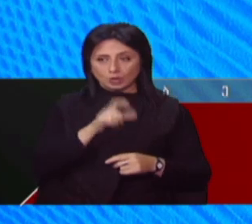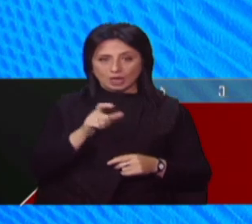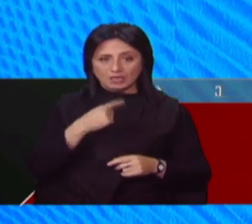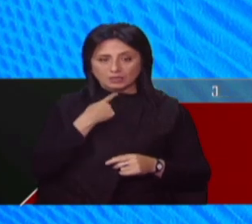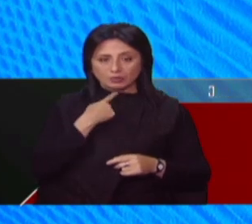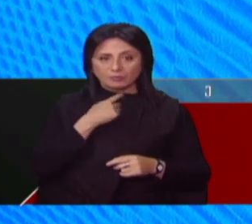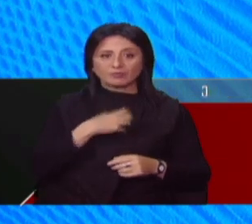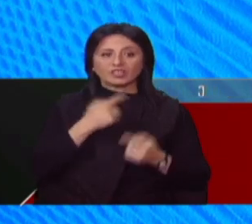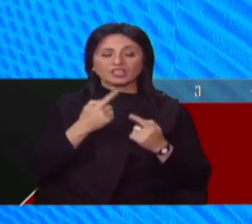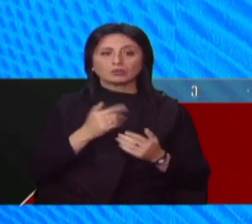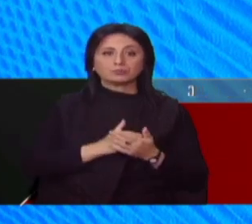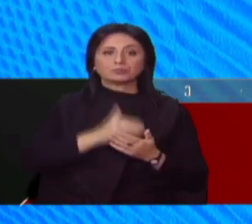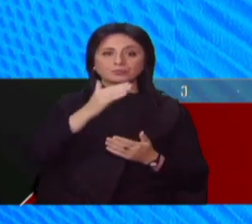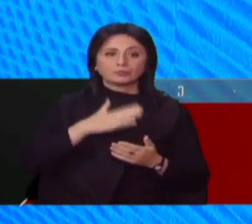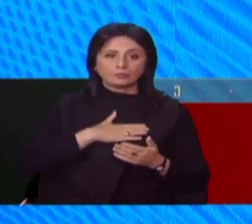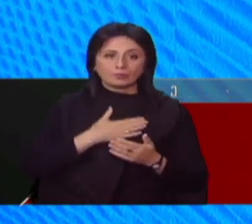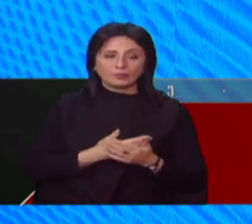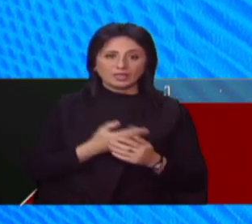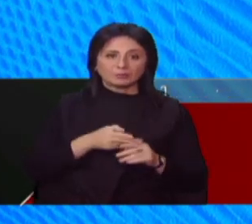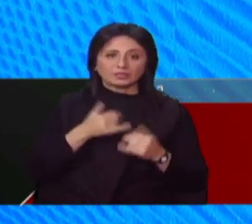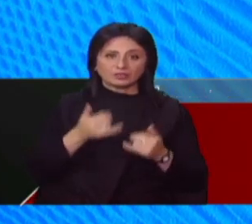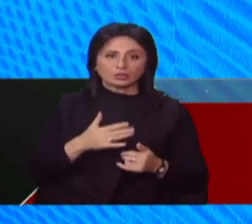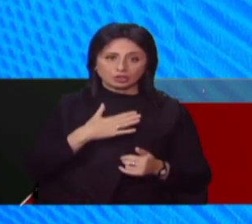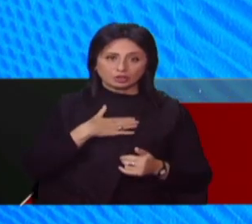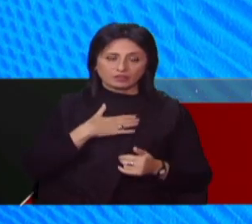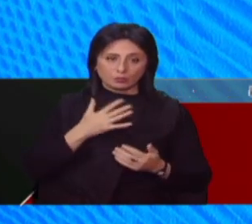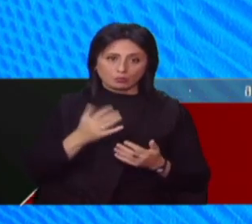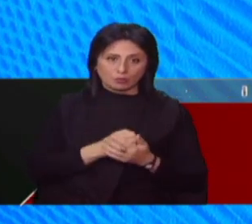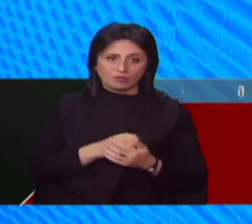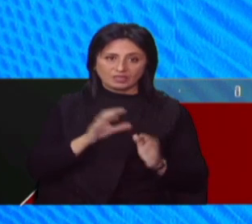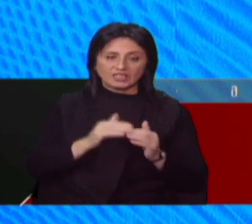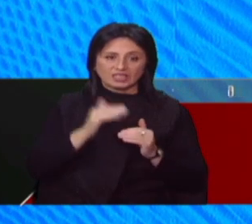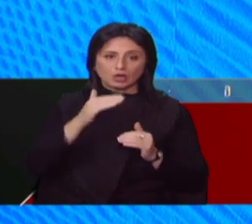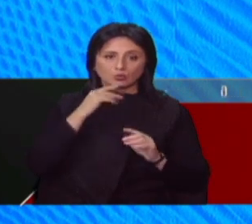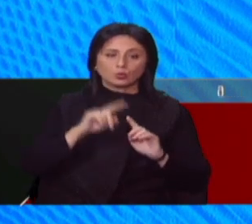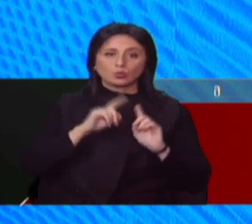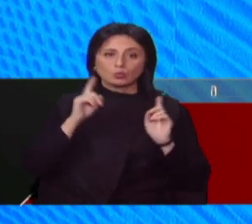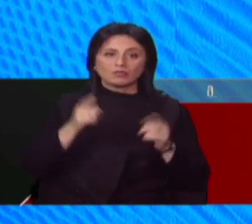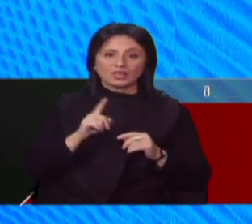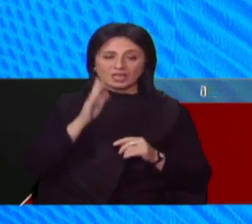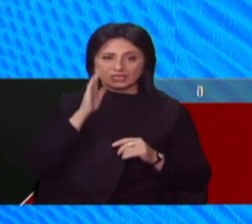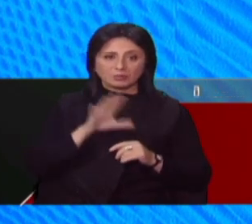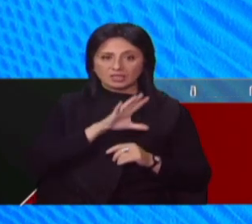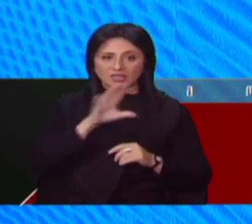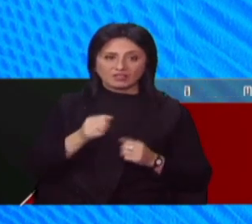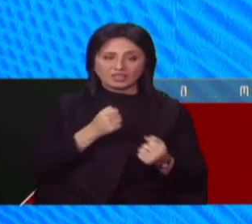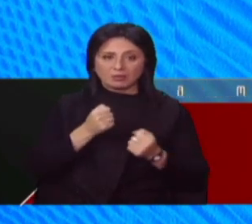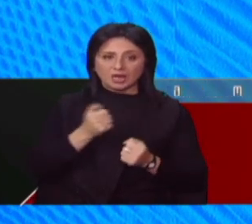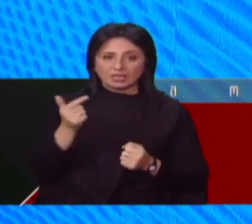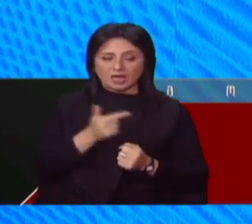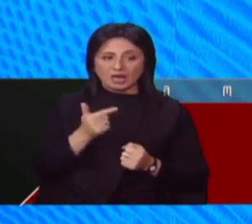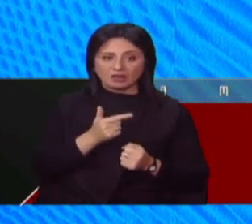хма, нишлования магали активеба, ими сатвис ром, чуэн мовиболот, цорец саконституциу мравлесоба, рац икнеба колазе мкари